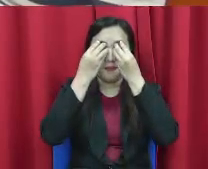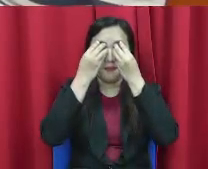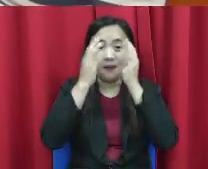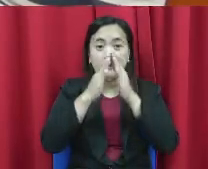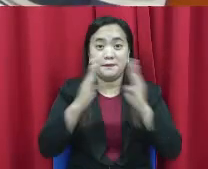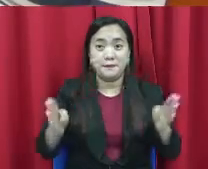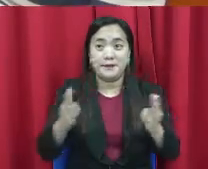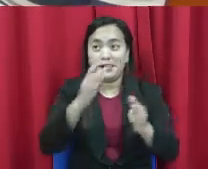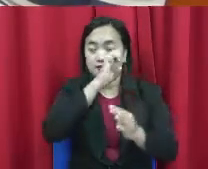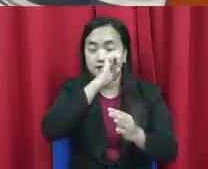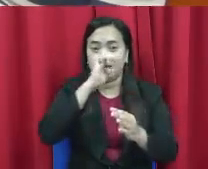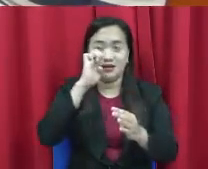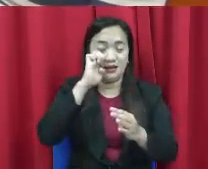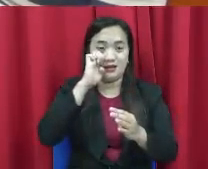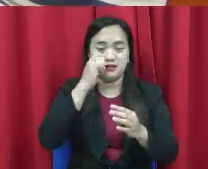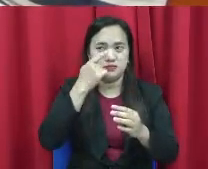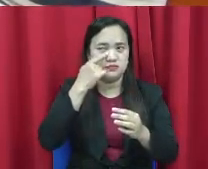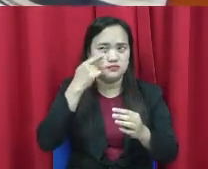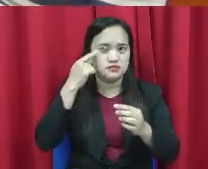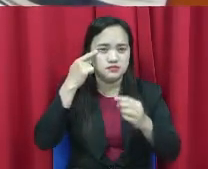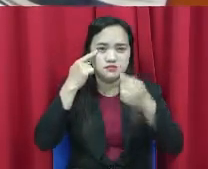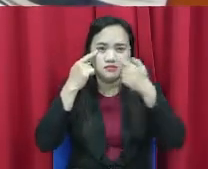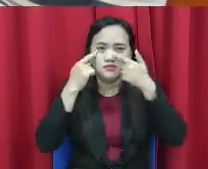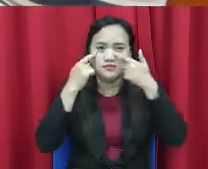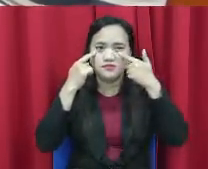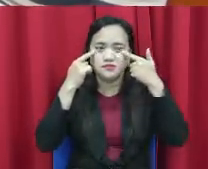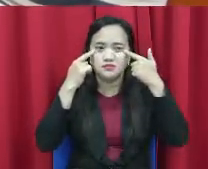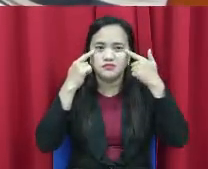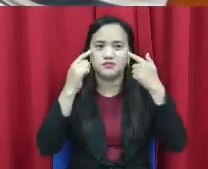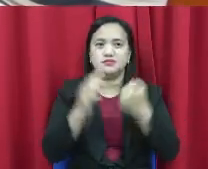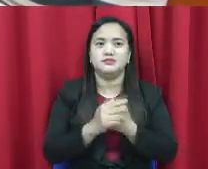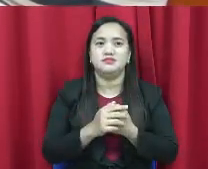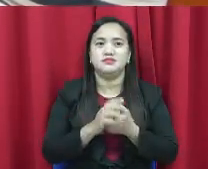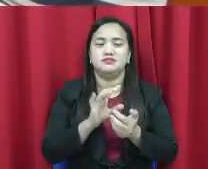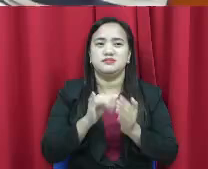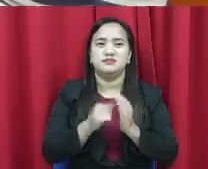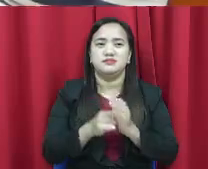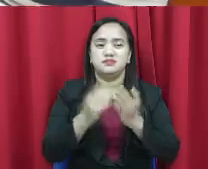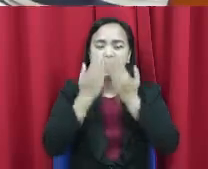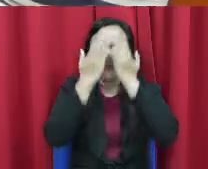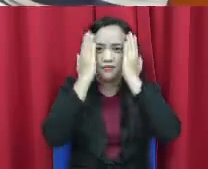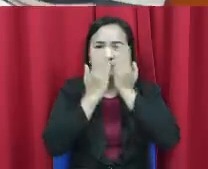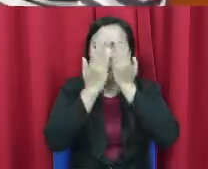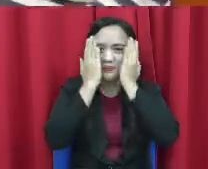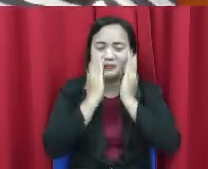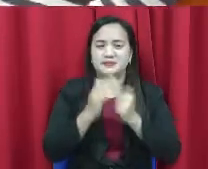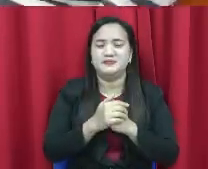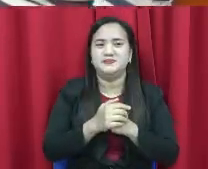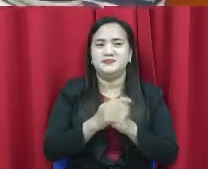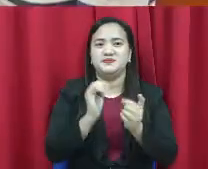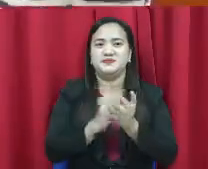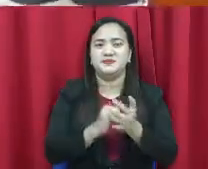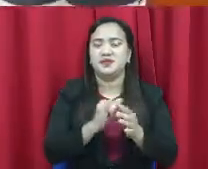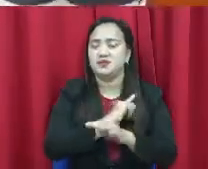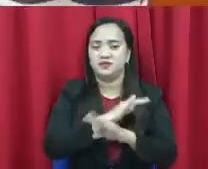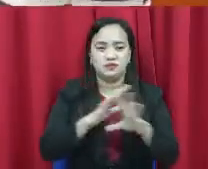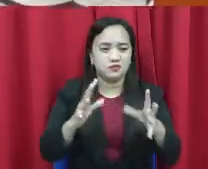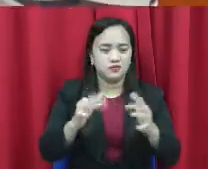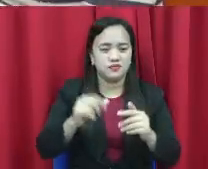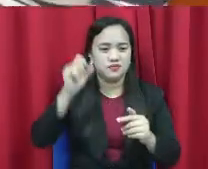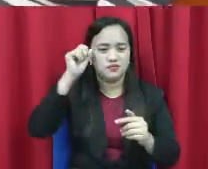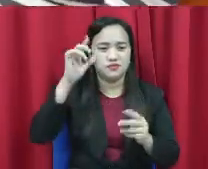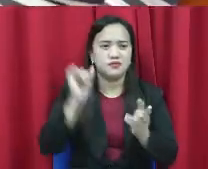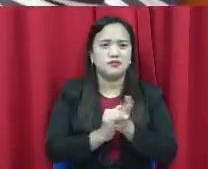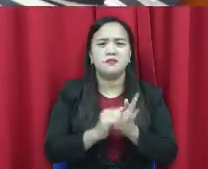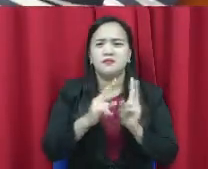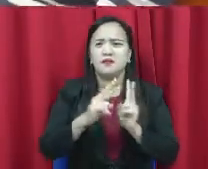pagang paga Oo yung eyebag ay pambihira naghilamos ako humingang malalim pa at nanalangin Ay naku hindi ko kayang gumising bukas na pangit